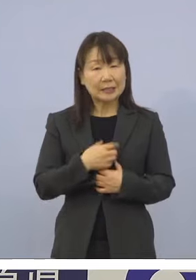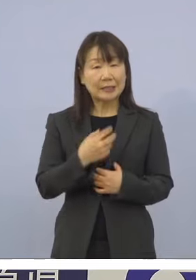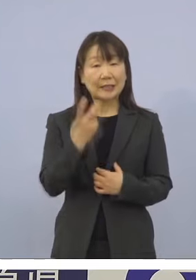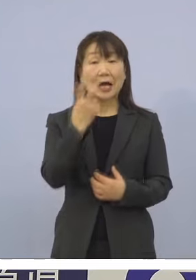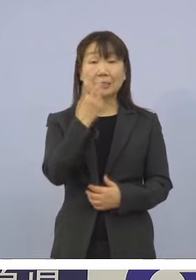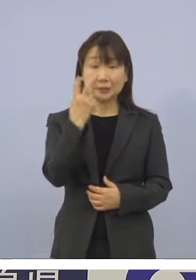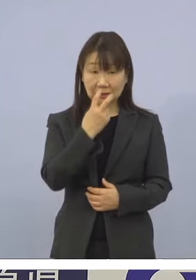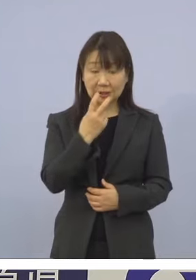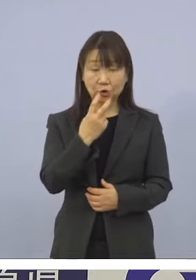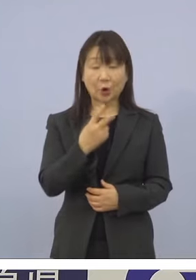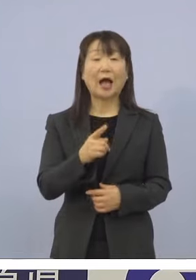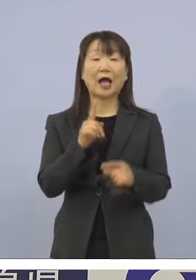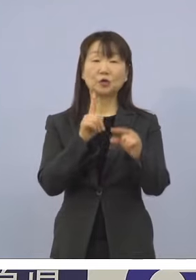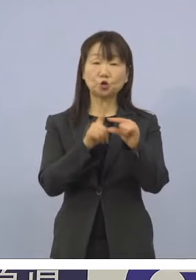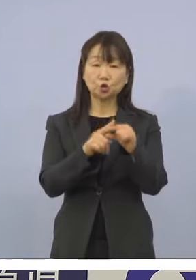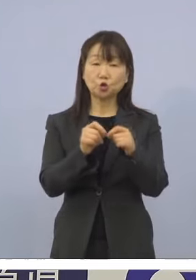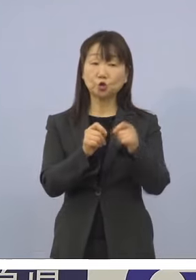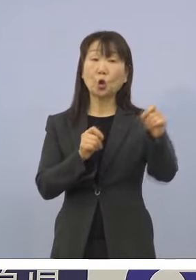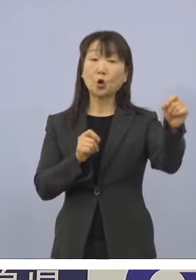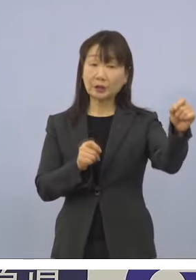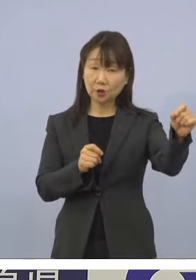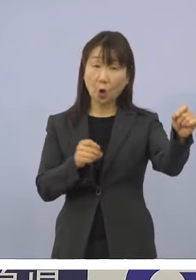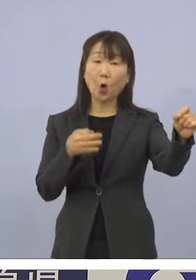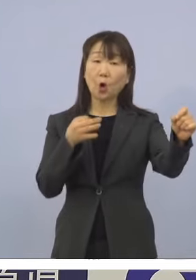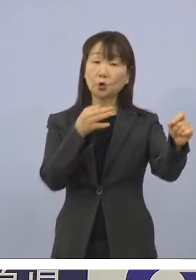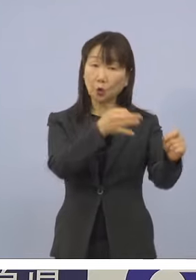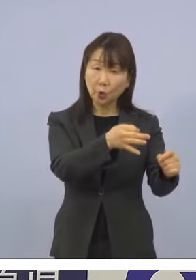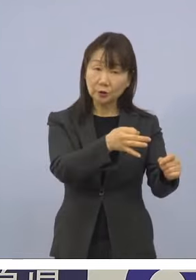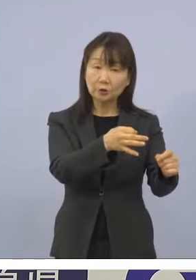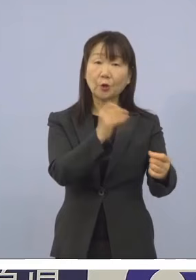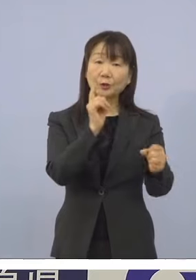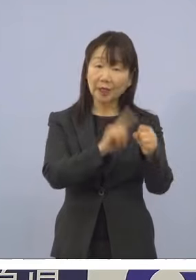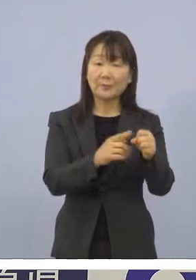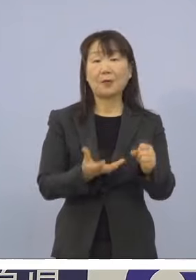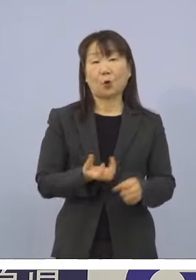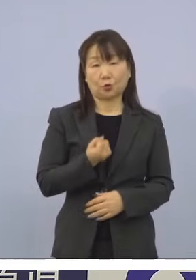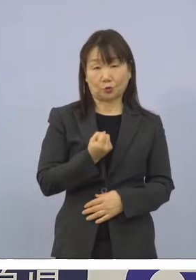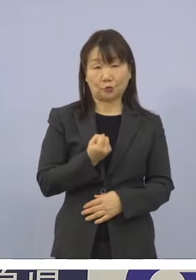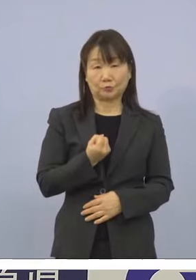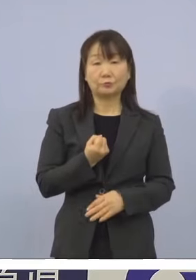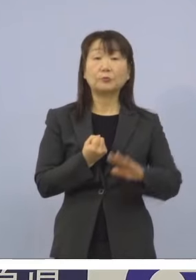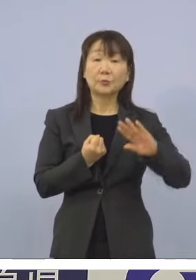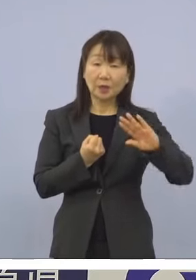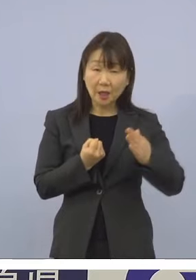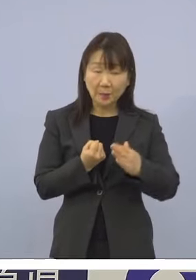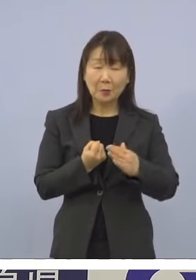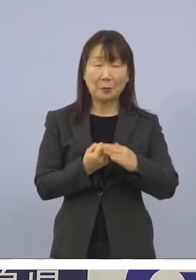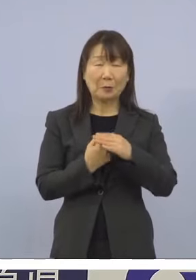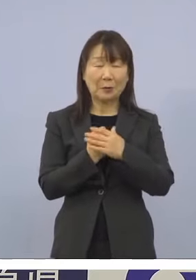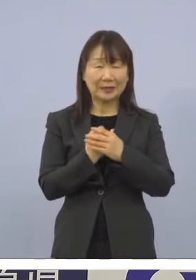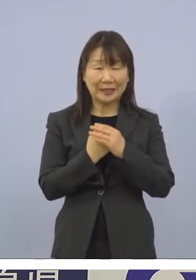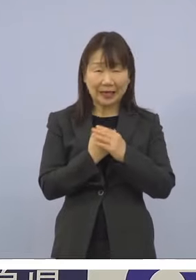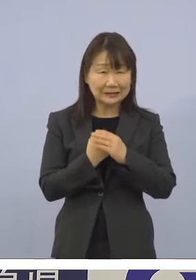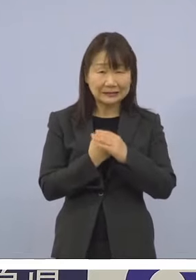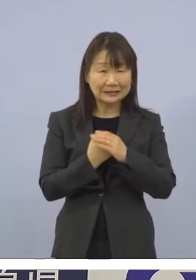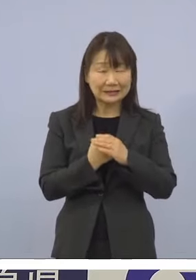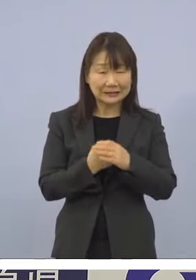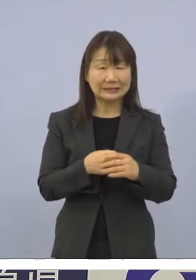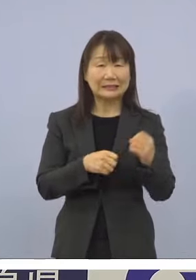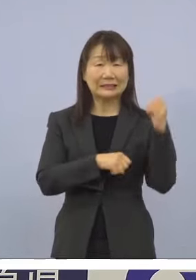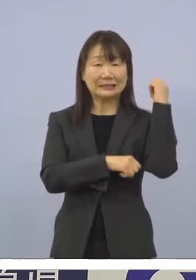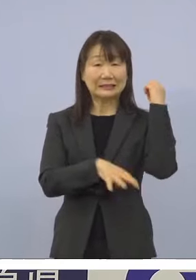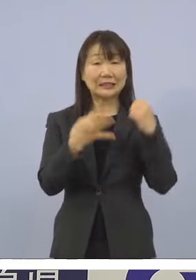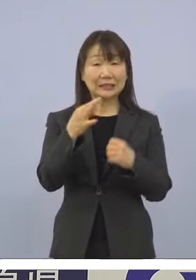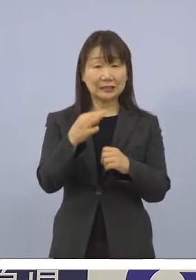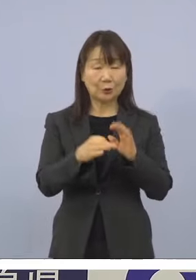と、また中長期的な投資に持っておくと。ただまあ御所を大事にですね、基金というもの